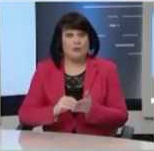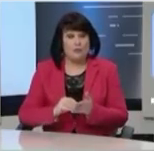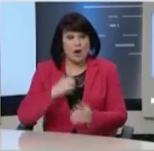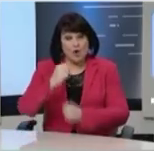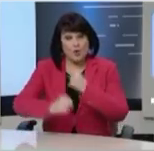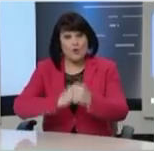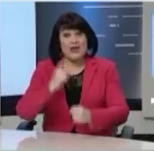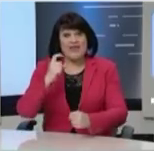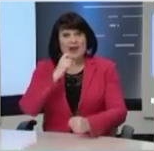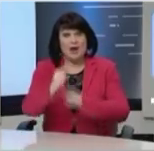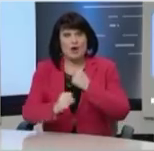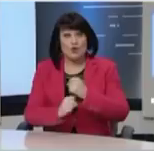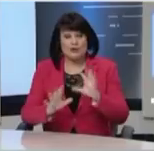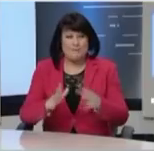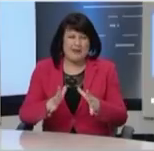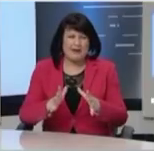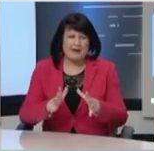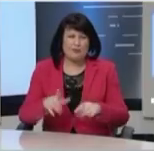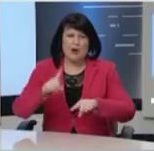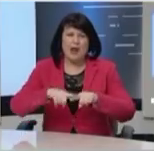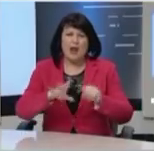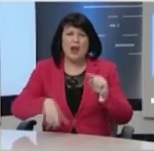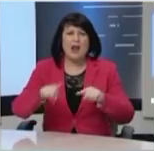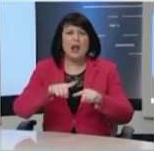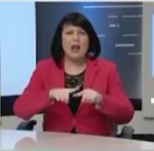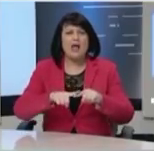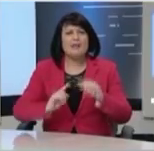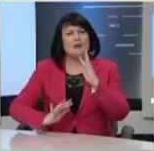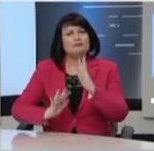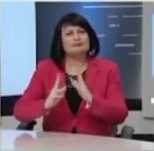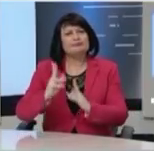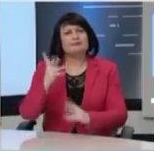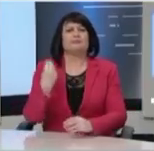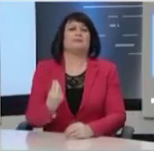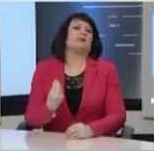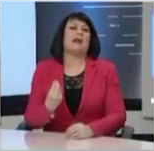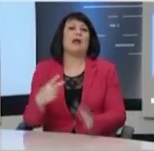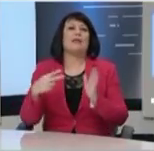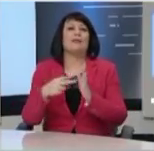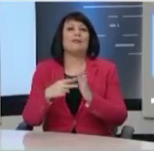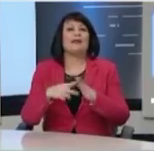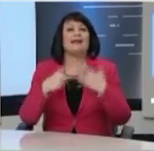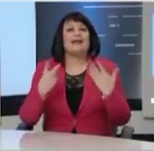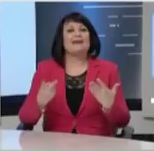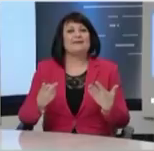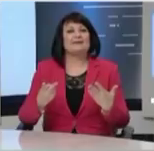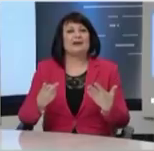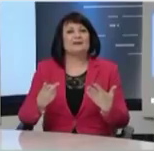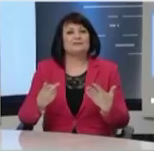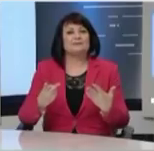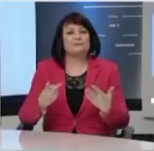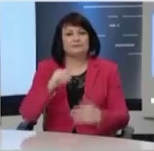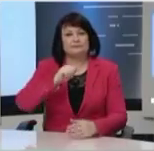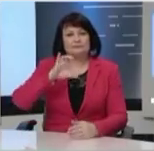δεκαετία, η Ελλάδα καταγράφει θετικούς ρυθμούς ανάπτυξης. Το 2017 έκλεισε με αύξηση του